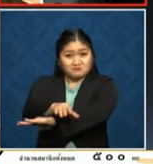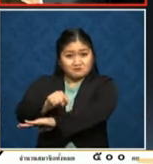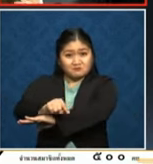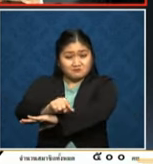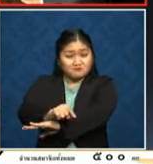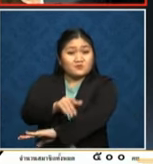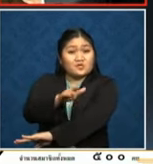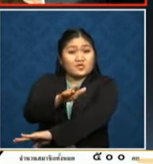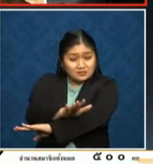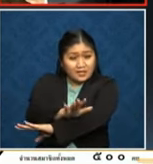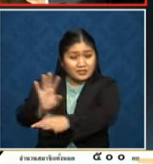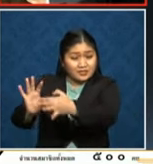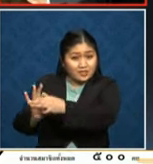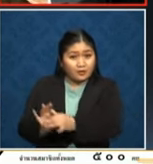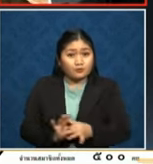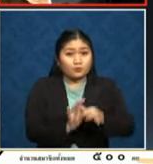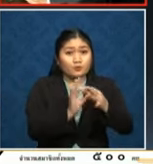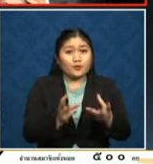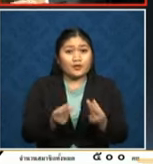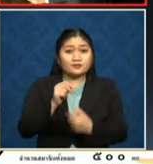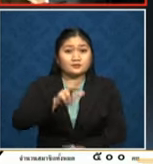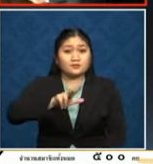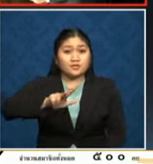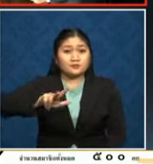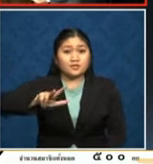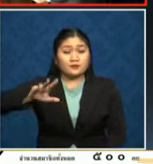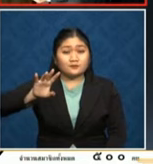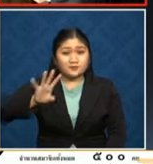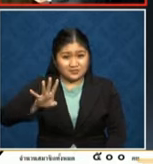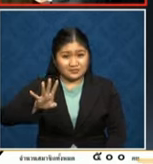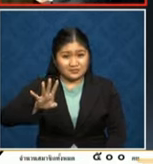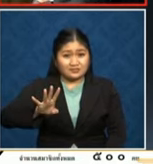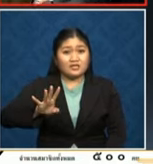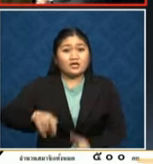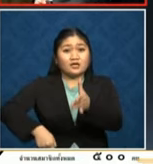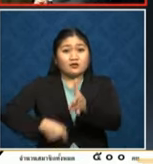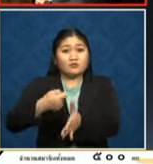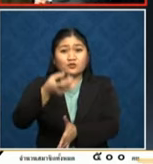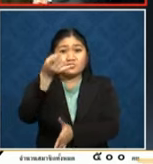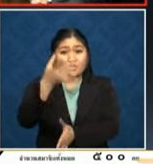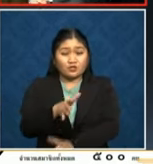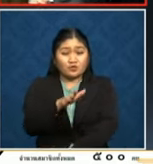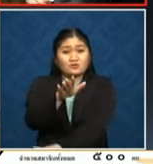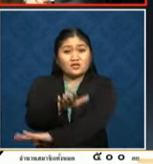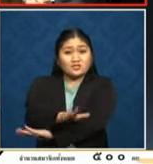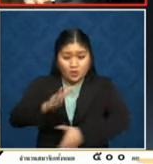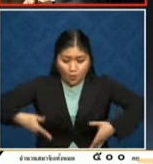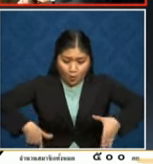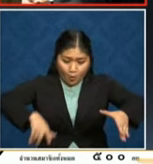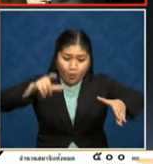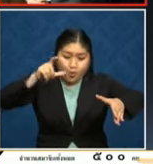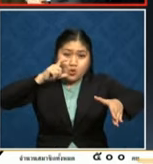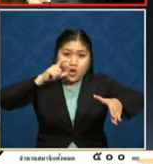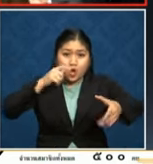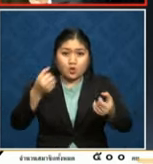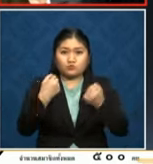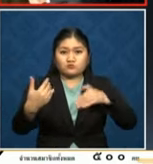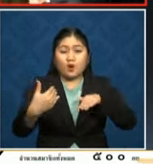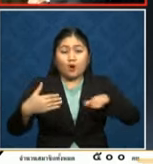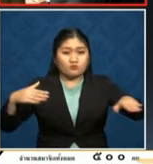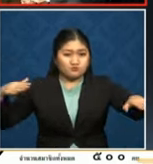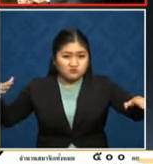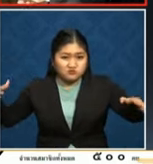กตัดกับทางหลวงหมายเลข3334สาเหตุหลักก็คือเป็นทางแยกถนนใหญ่ตัดกันครับรถวิ่งตัดกันด้วยความเร็ว